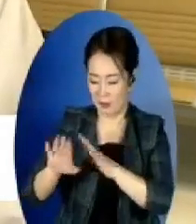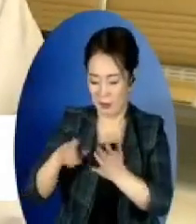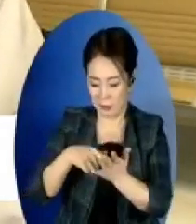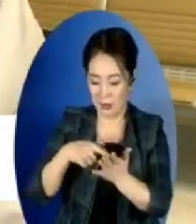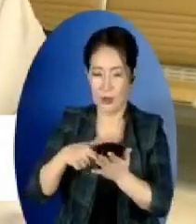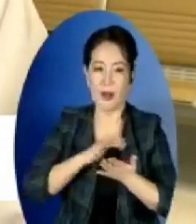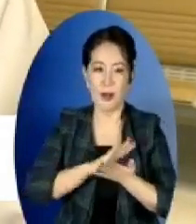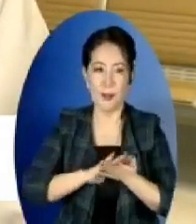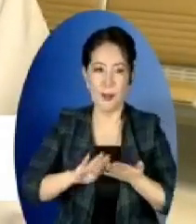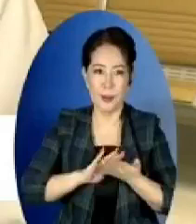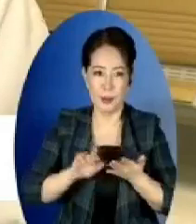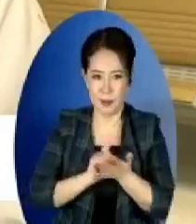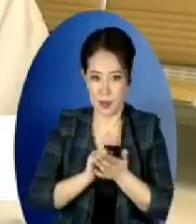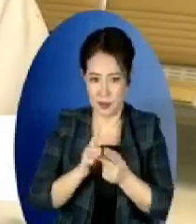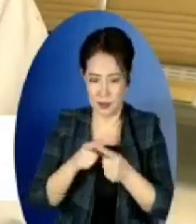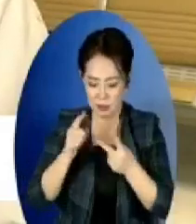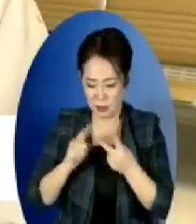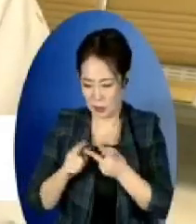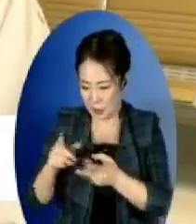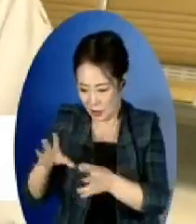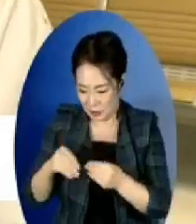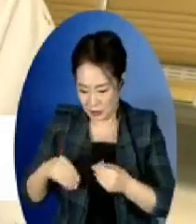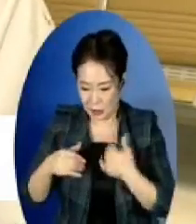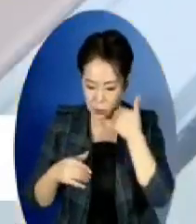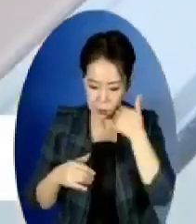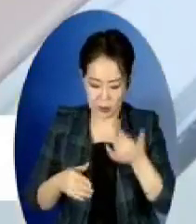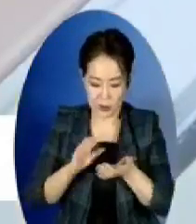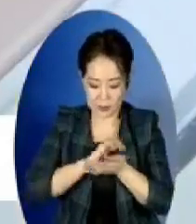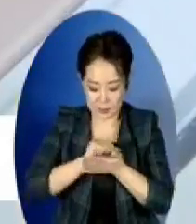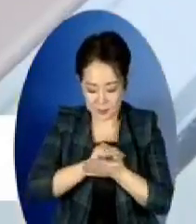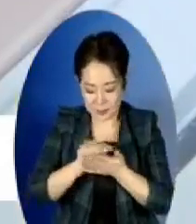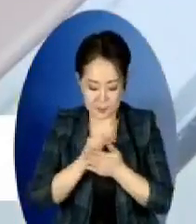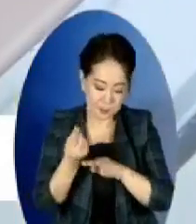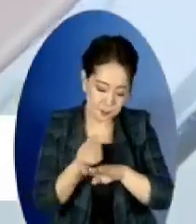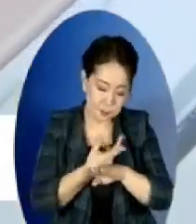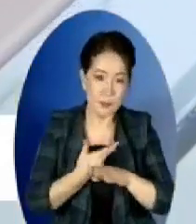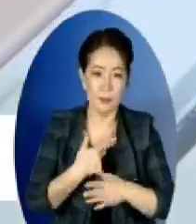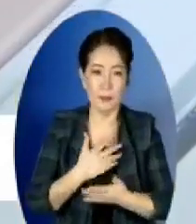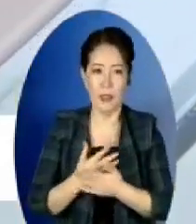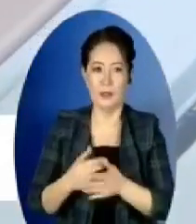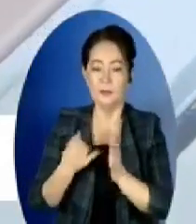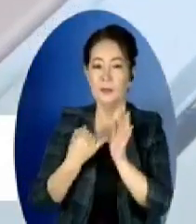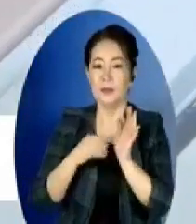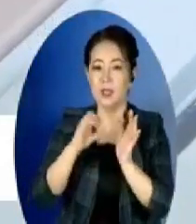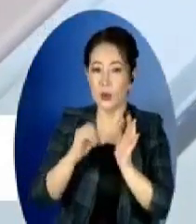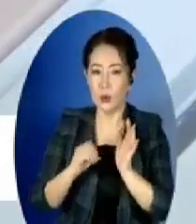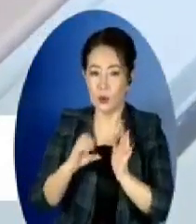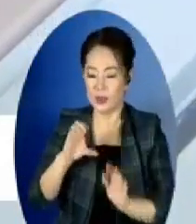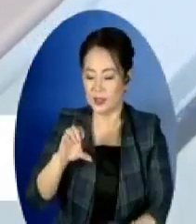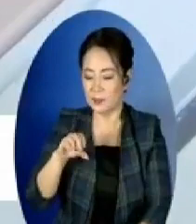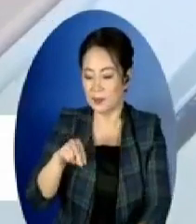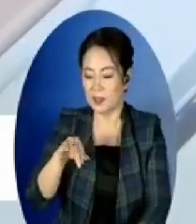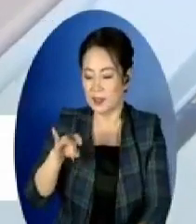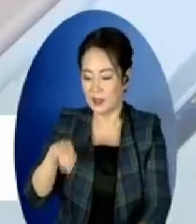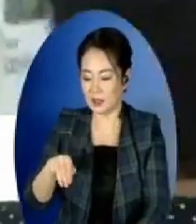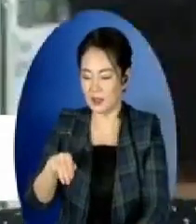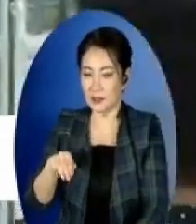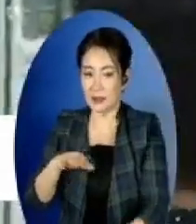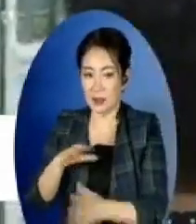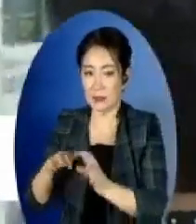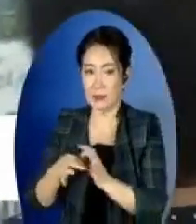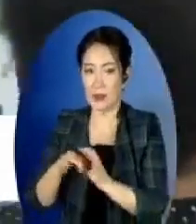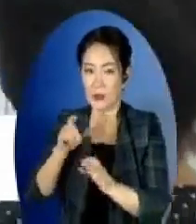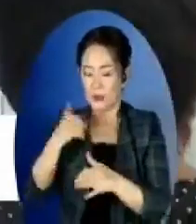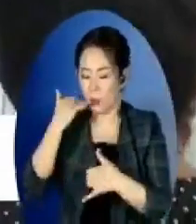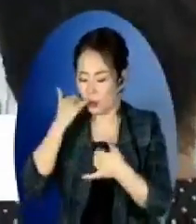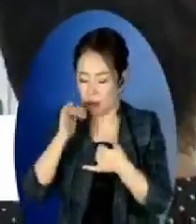ариутгадаг. Аа тэгээд тэр тоолонд утсаа бас гаргаж ирээ цогт ариутгаж. 60% спиртний найрлагатай ариутгалын уусмалаар хүмүүс гар утсаа